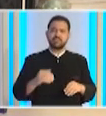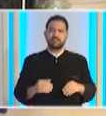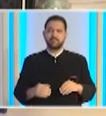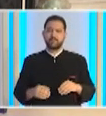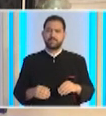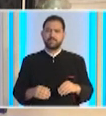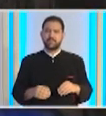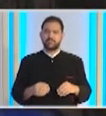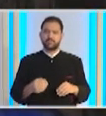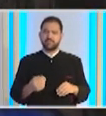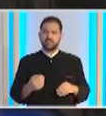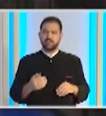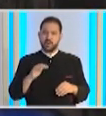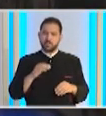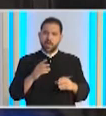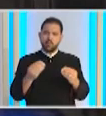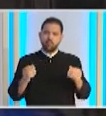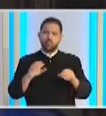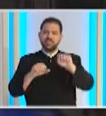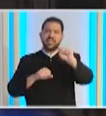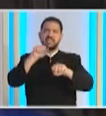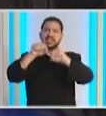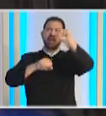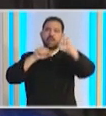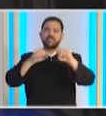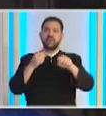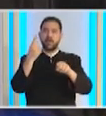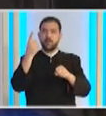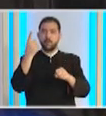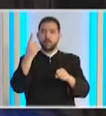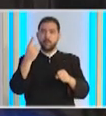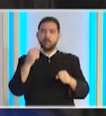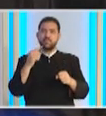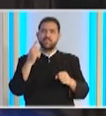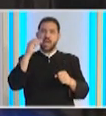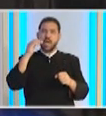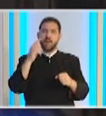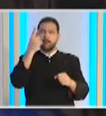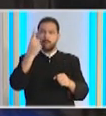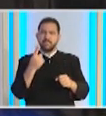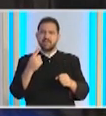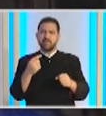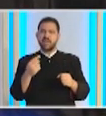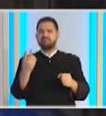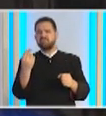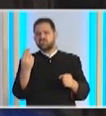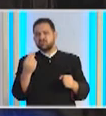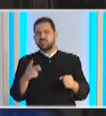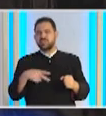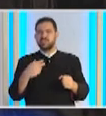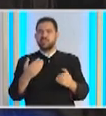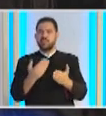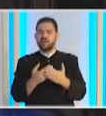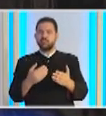desăvârșire și primele trepte și cele mai multe trepte, aproape 18 trepte, sunt dedicate tocmai curățirii de păcate și